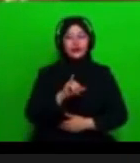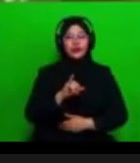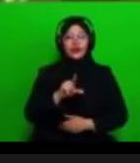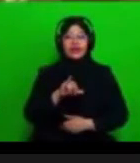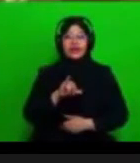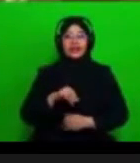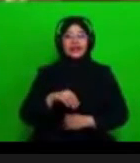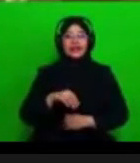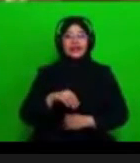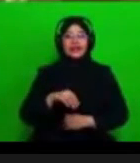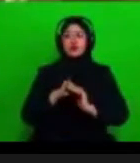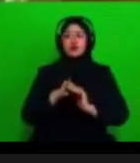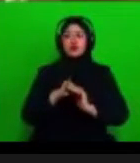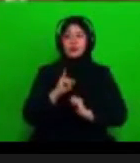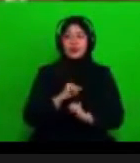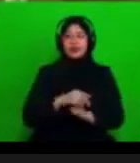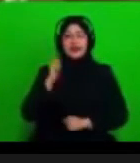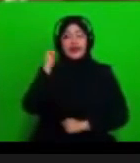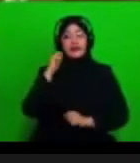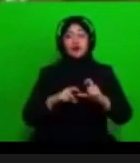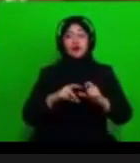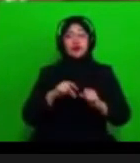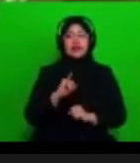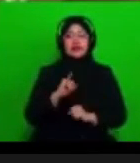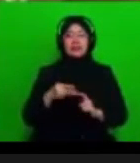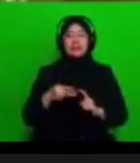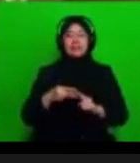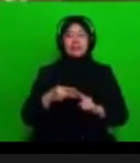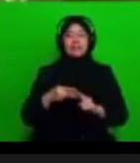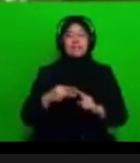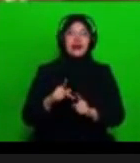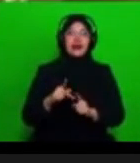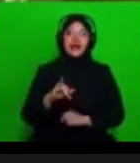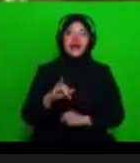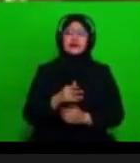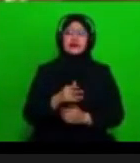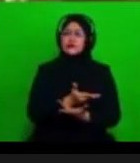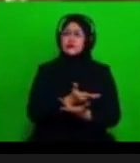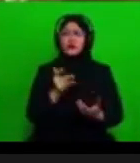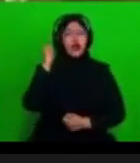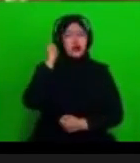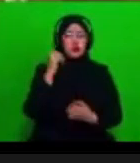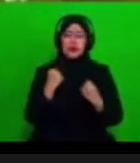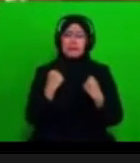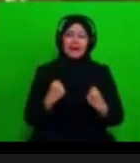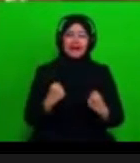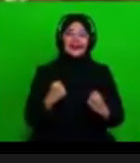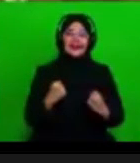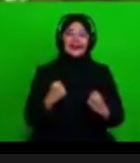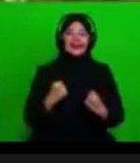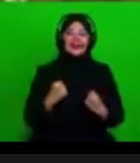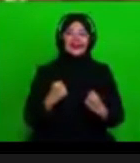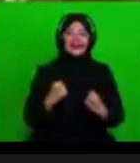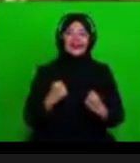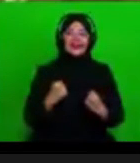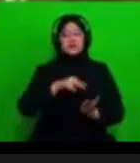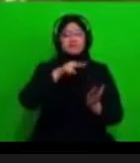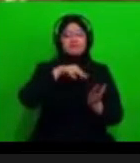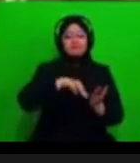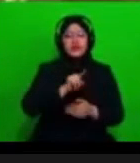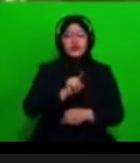N. Halim, Ibu Sri Bahlil, ibu-ibu semua, ibu-ibu hebat yang mungkin